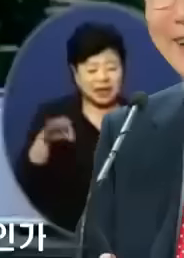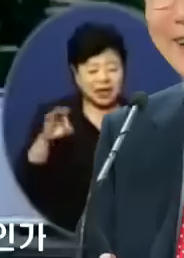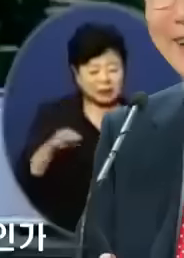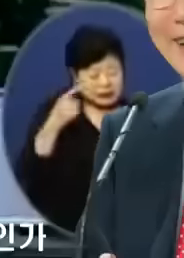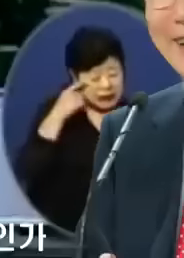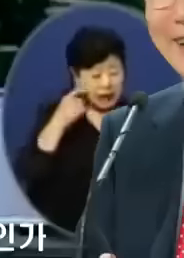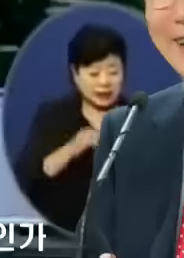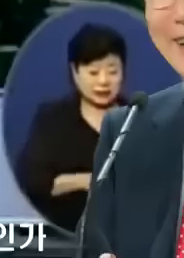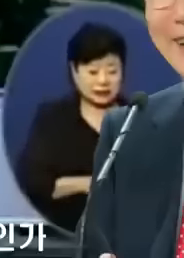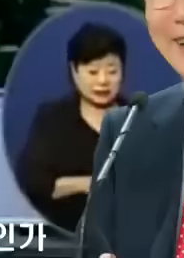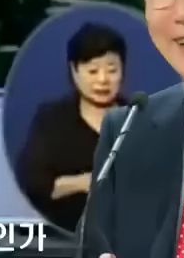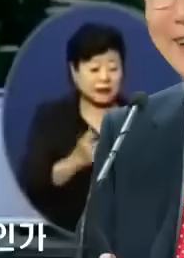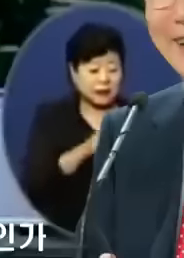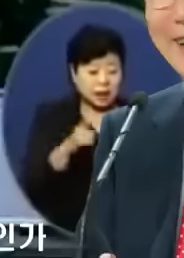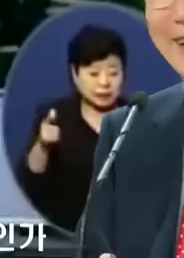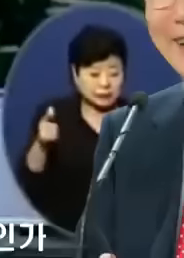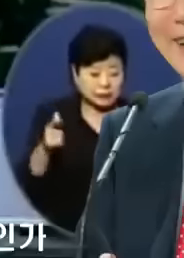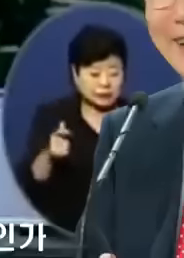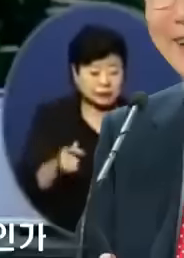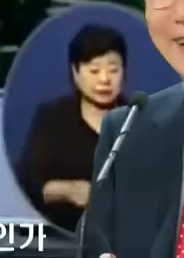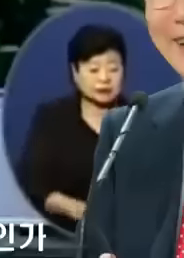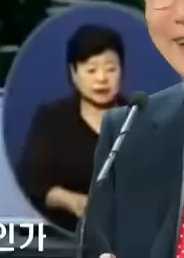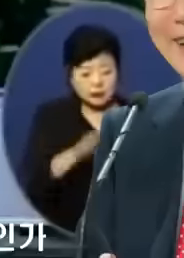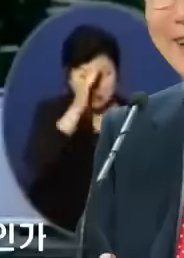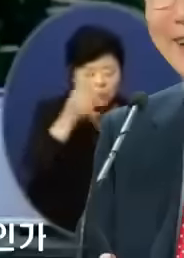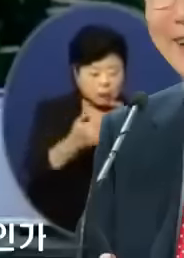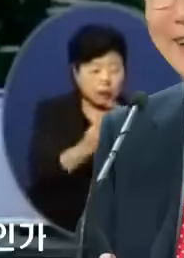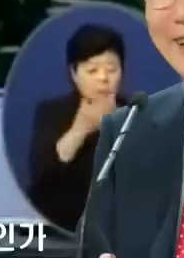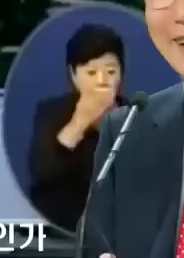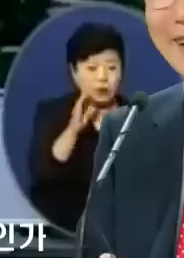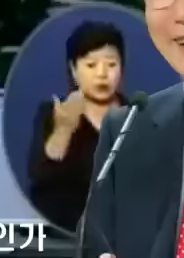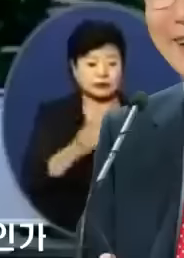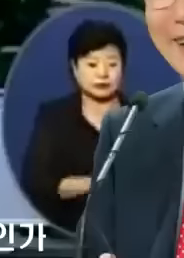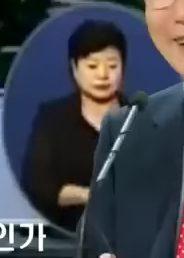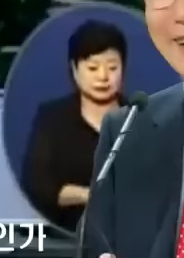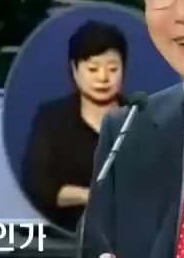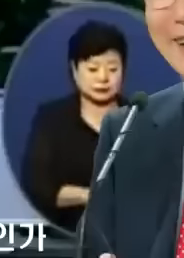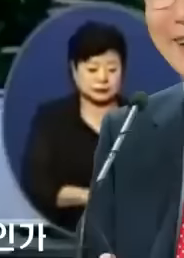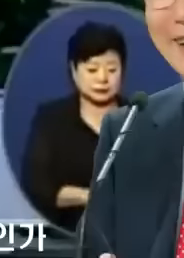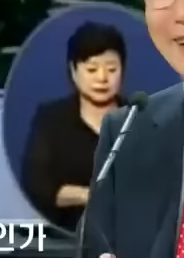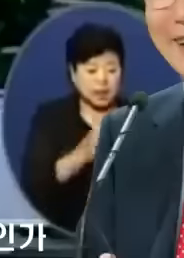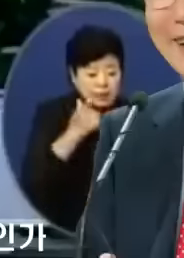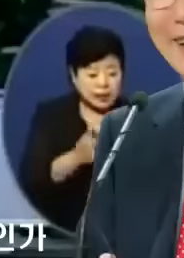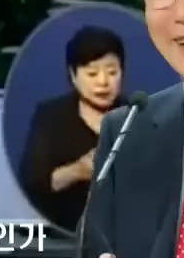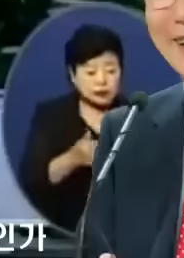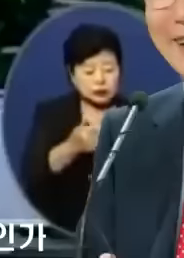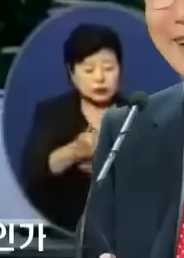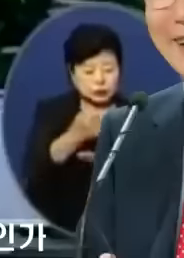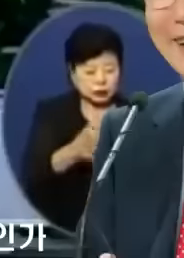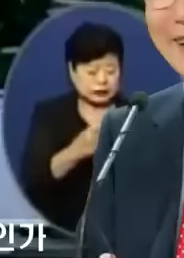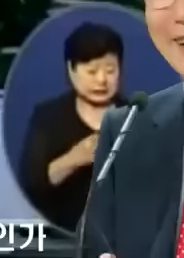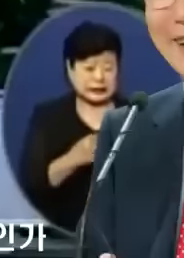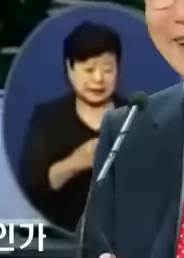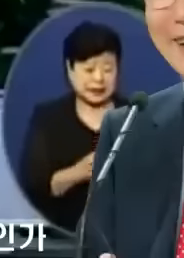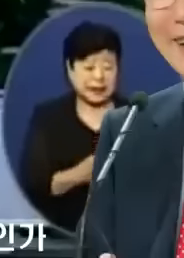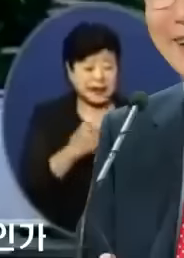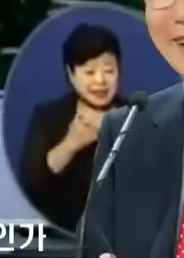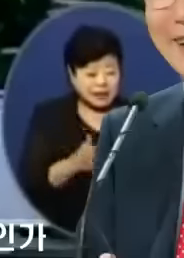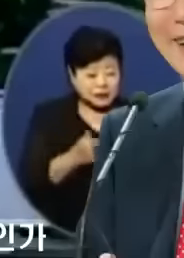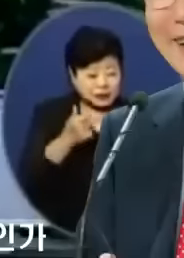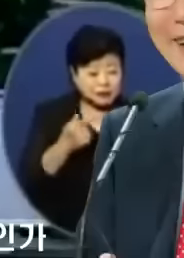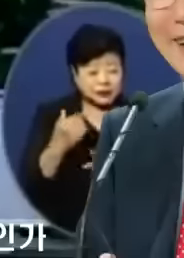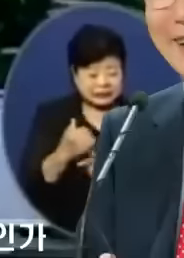것처럼 생각하지만 그렇지 않습니다. 여러분은 면역이 되어 있는 사람들인 것입니다. 예수님을 모시고 있기 때문에